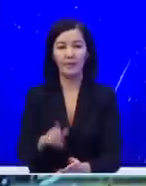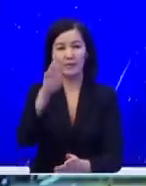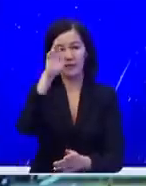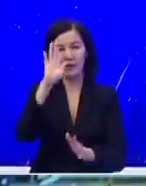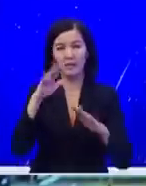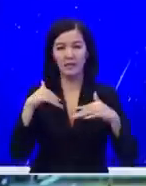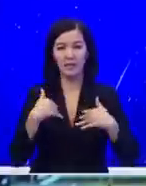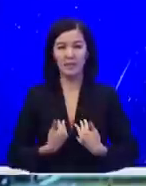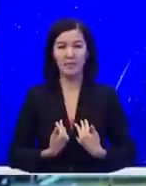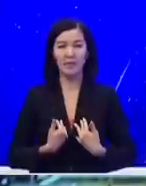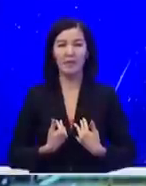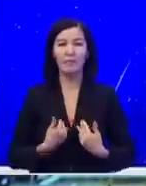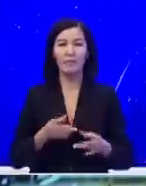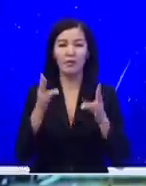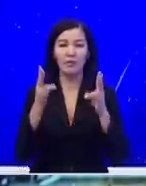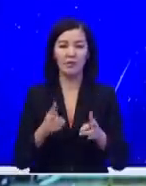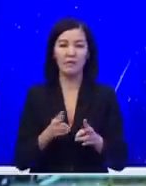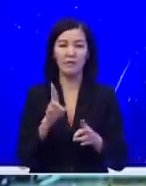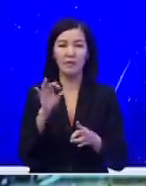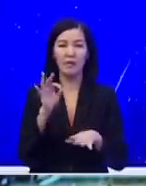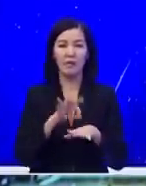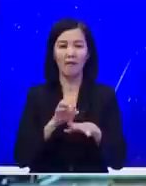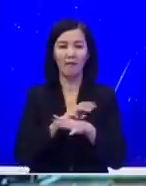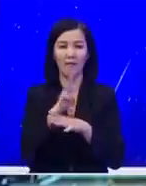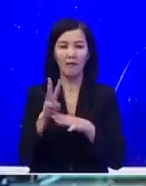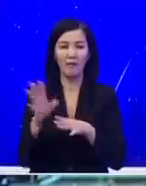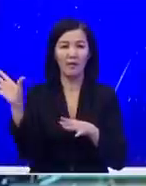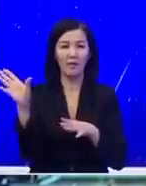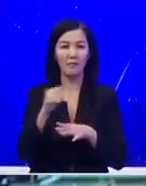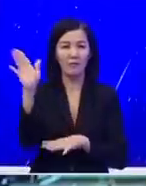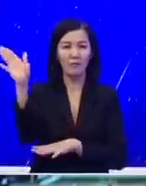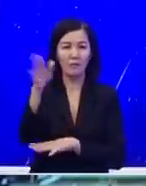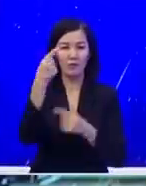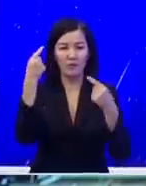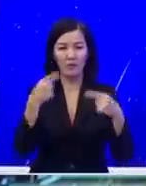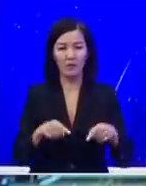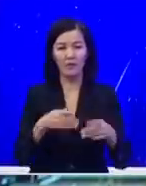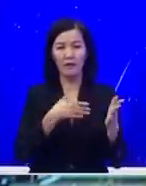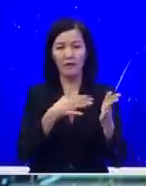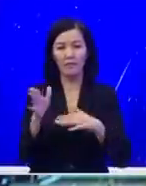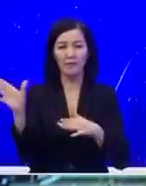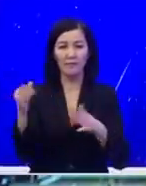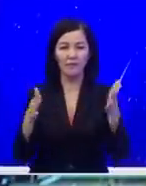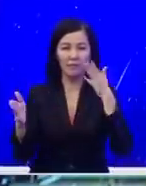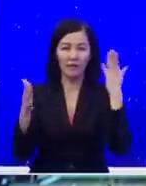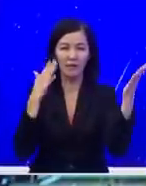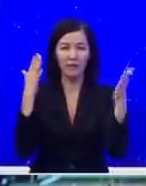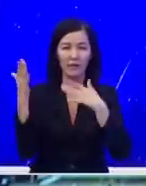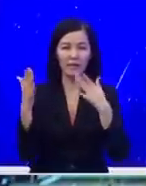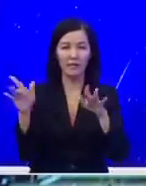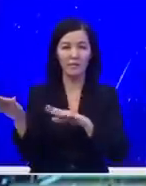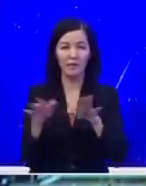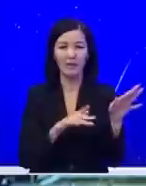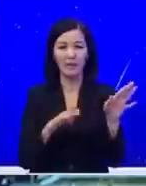Страна скорбит по жертвам коронавируса. Повсюду приспущены государственные флаги. Отменены все развлекательные мероприятия. Изменена